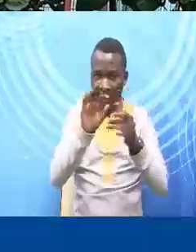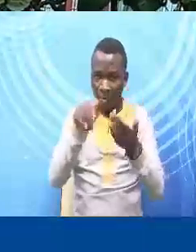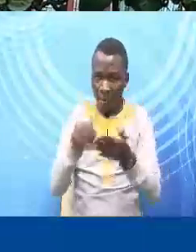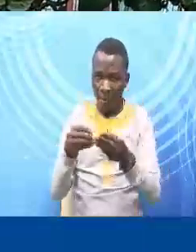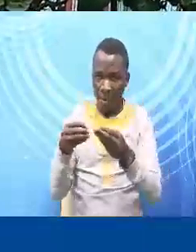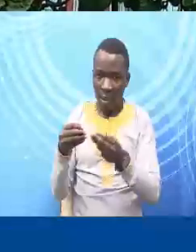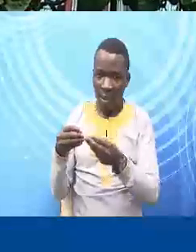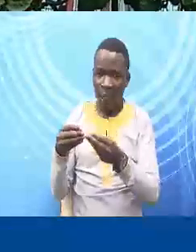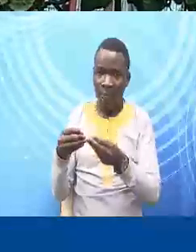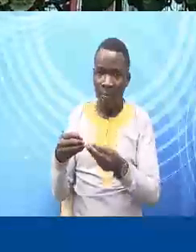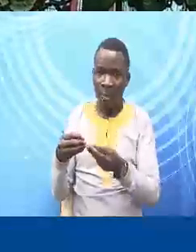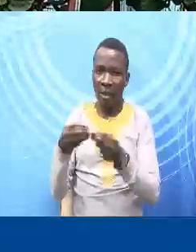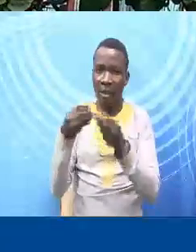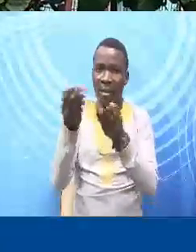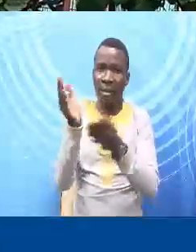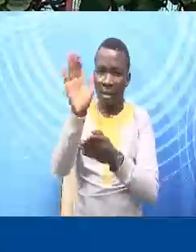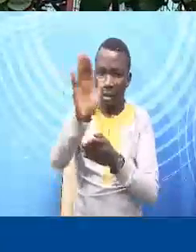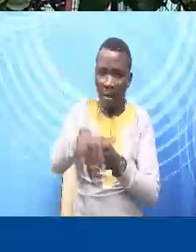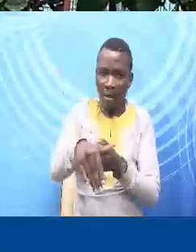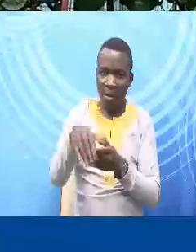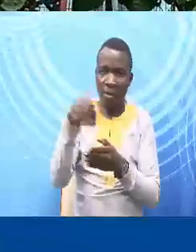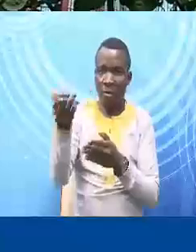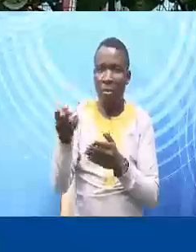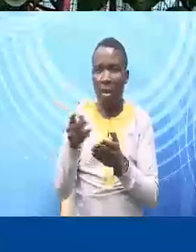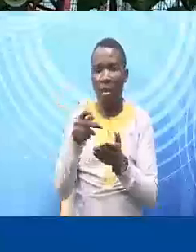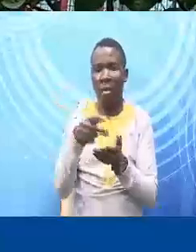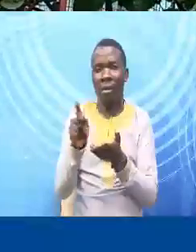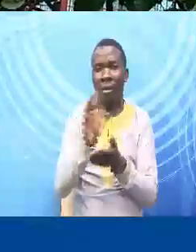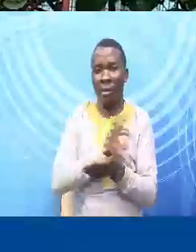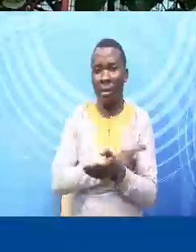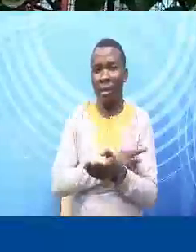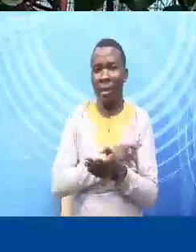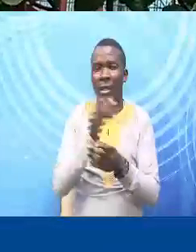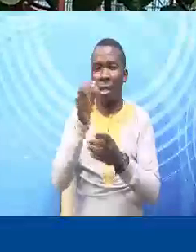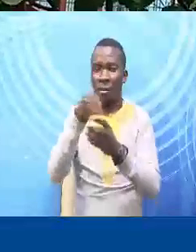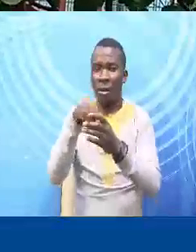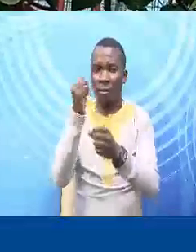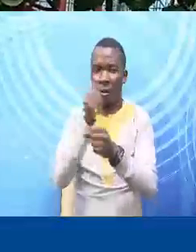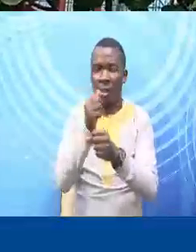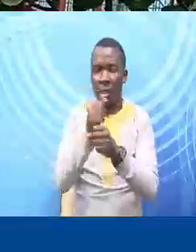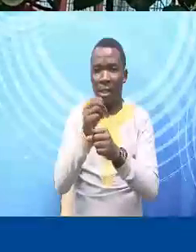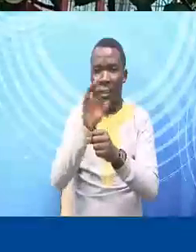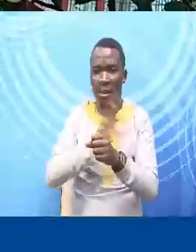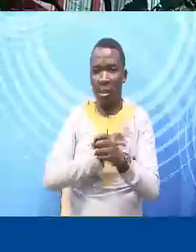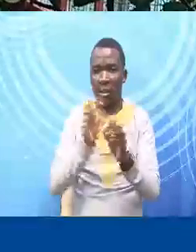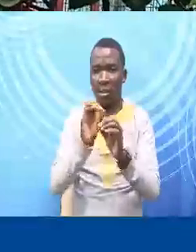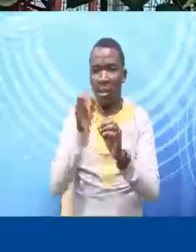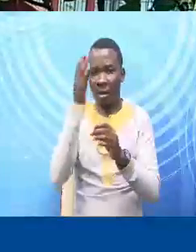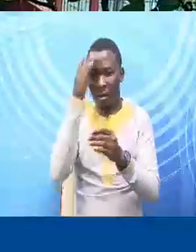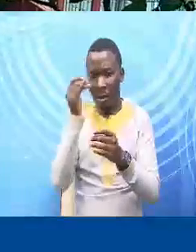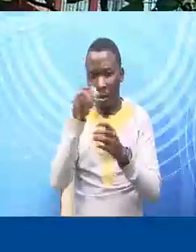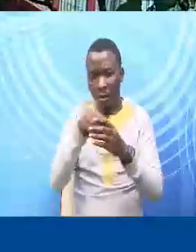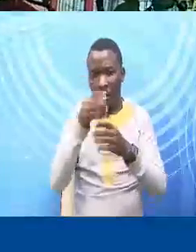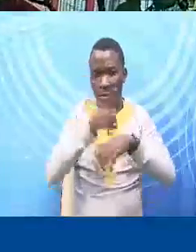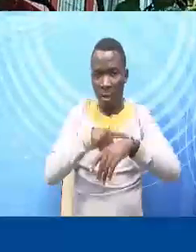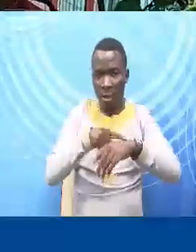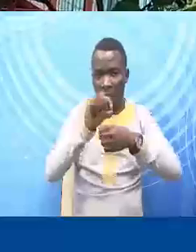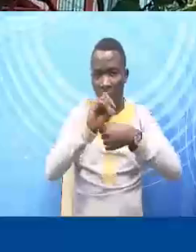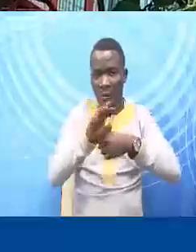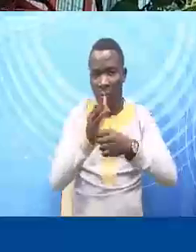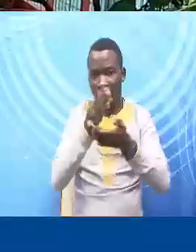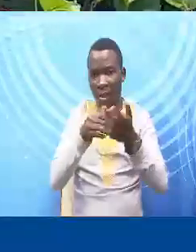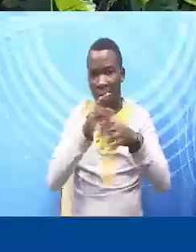So abakiri mu kazi batarahembwa bitewe wenda n'ikibazo dumara bizi ko turi mu kibazo cya covid, hari igihe usanga rimwe na rimwe amafaranga